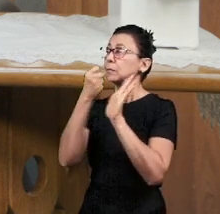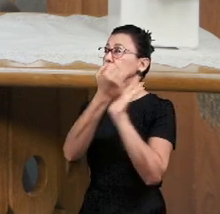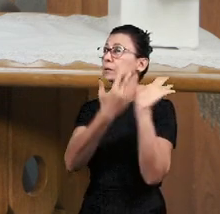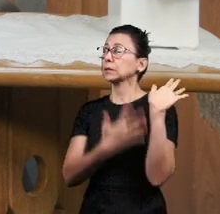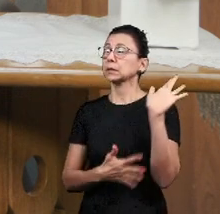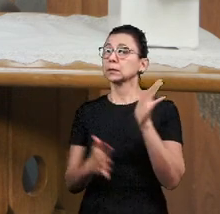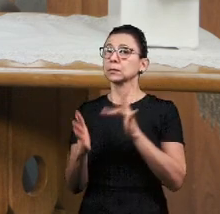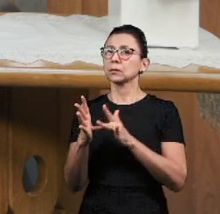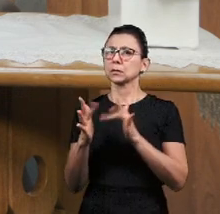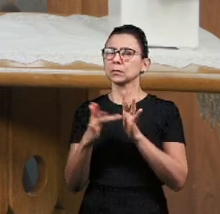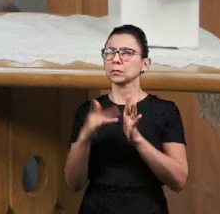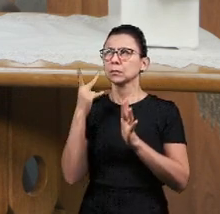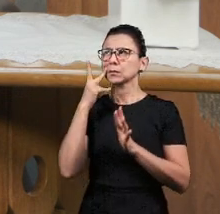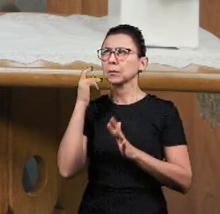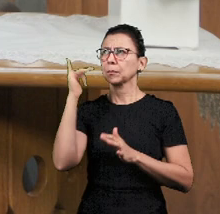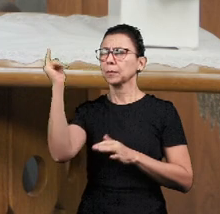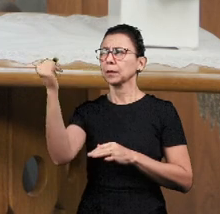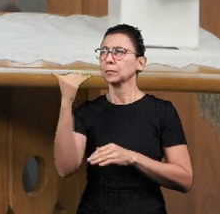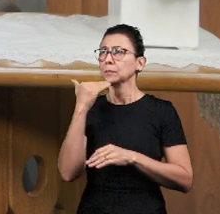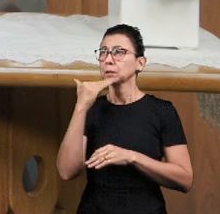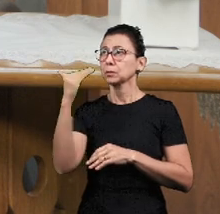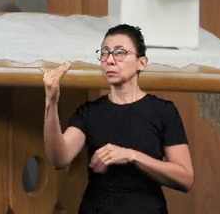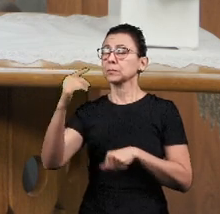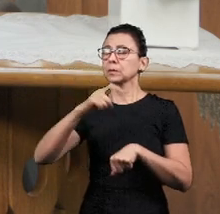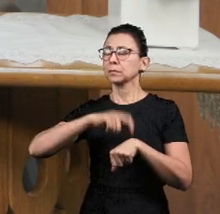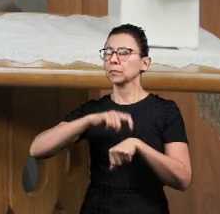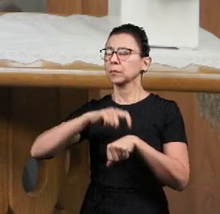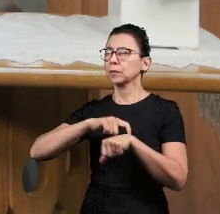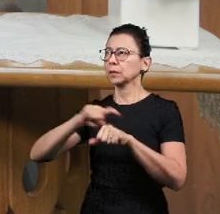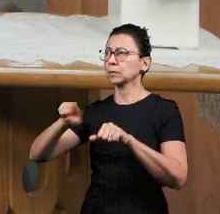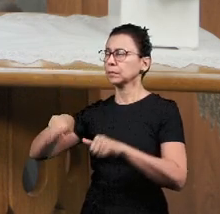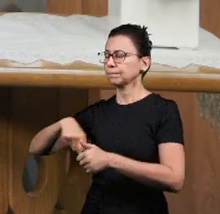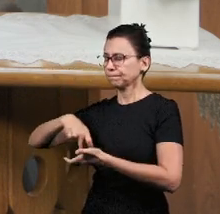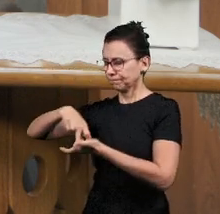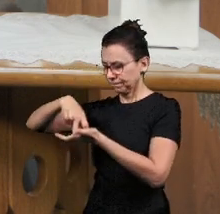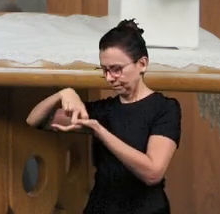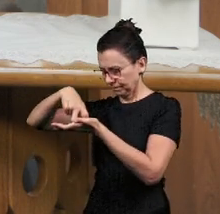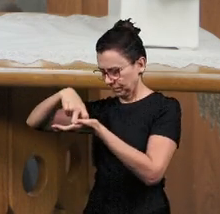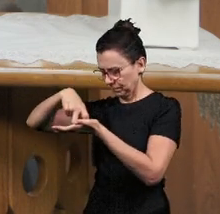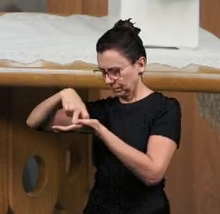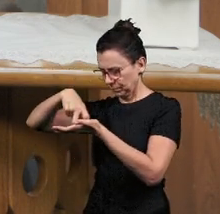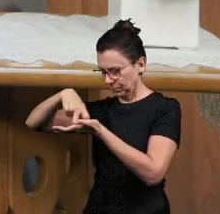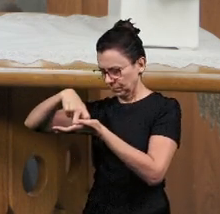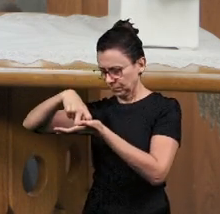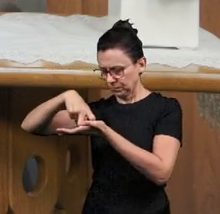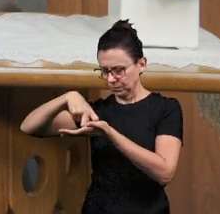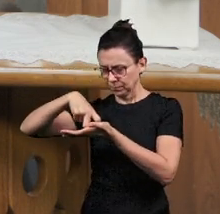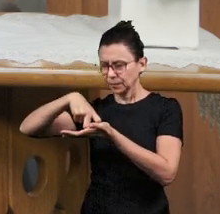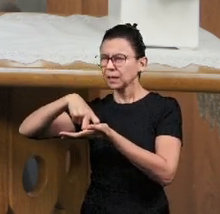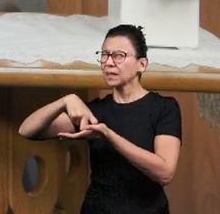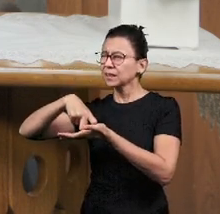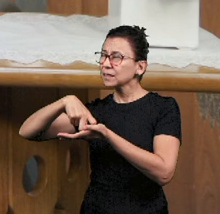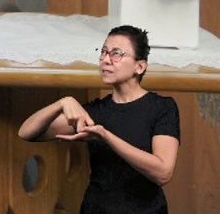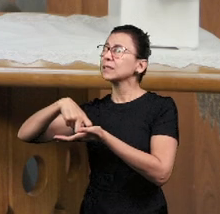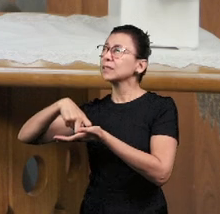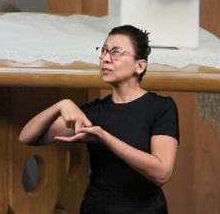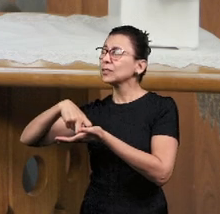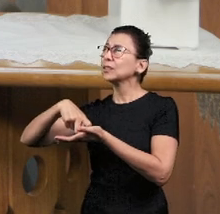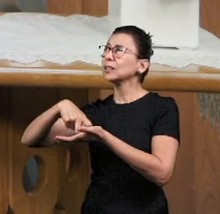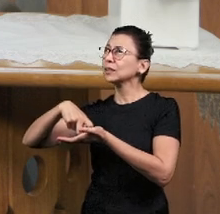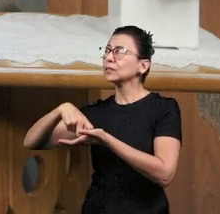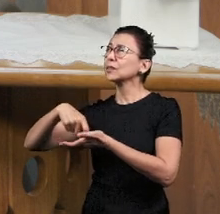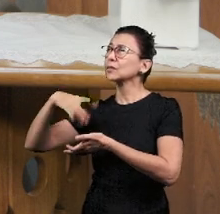demandons au Père qu'à partir de ce moment, quand nous nous prosternons devant toi, quand nous reconnaissons ta gloire,